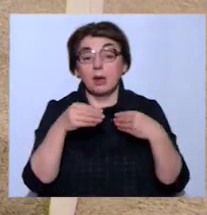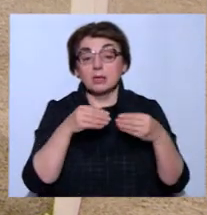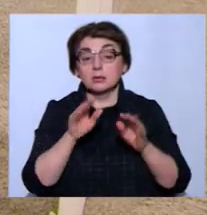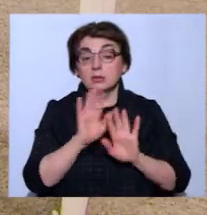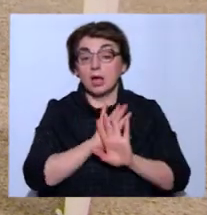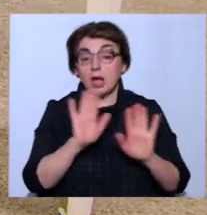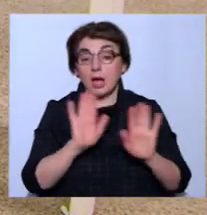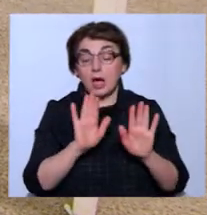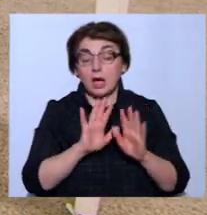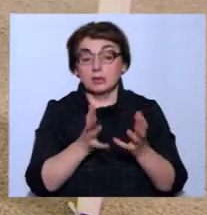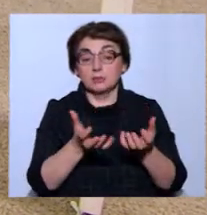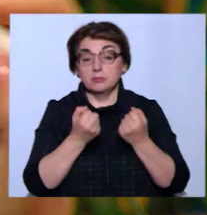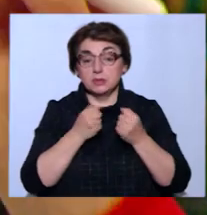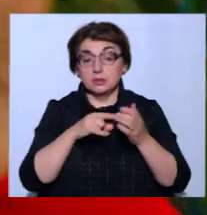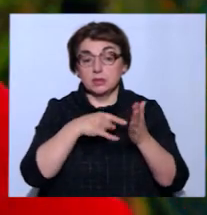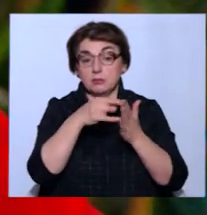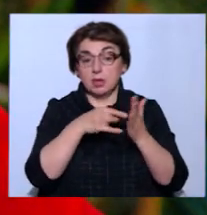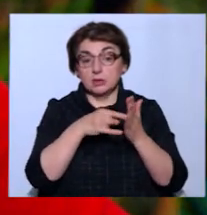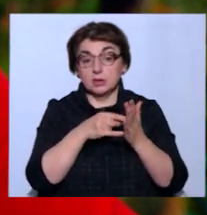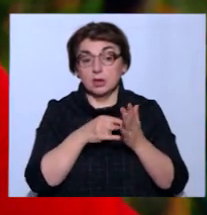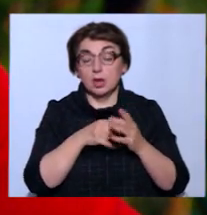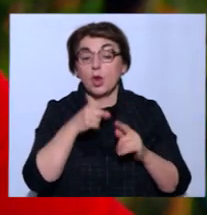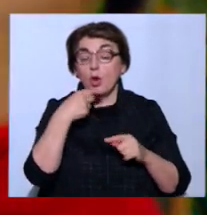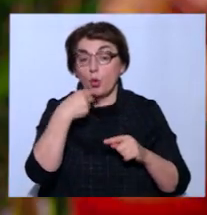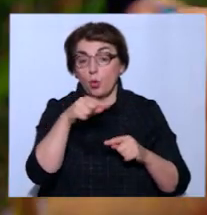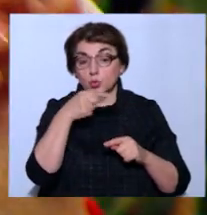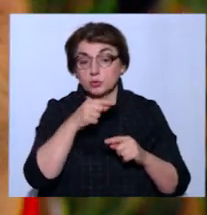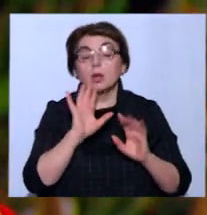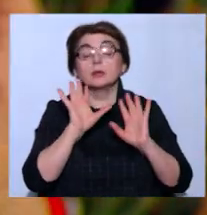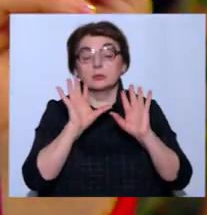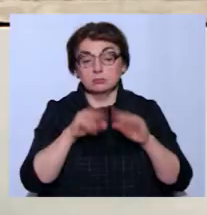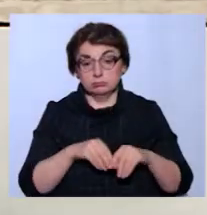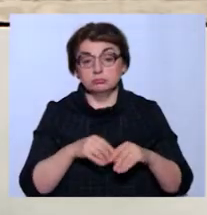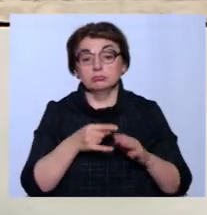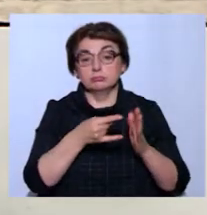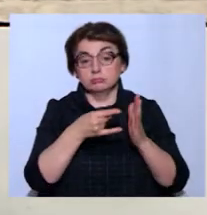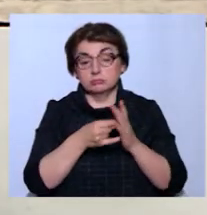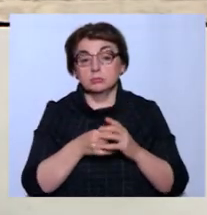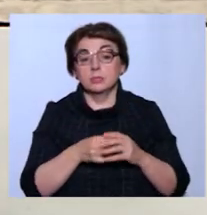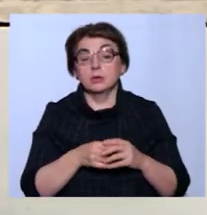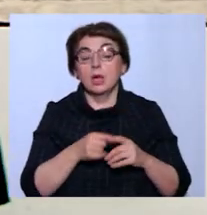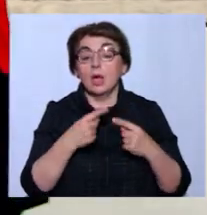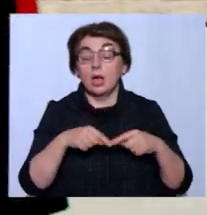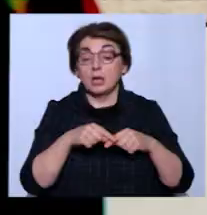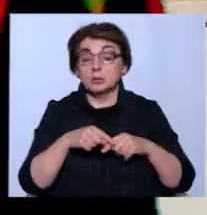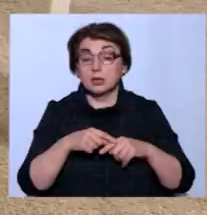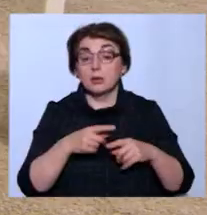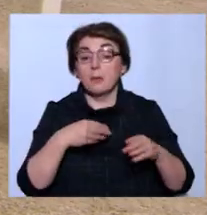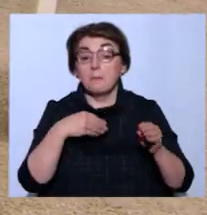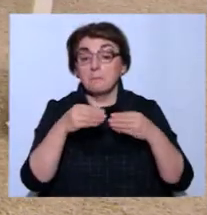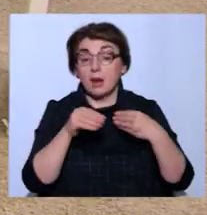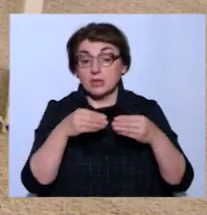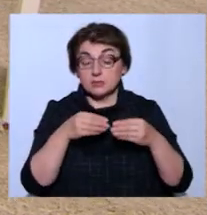და შედეგი ესე აღნიშნო, ლურსმანი მიიზიდა. მოდით ახლა პლასტმასის რკინის სახაზავი, ხის სახაზავი